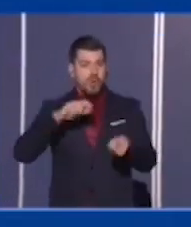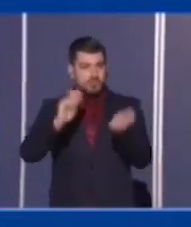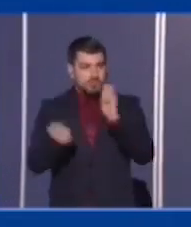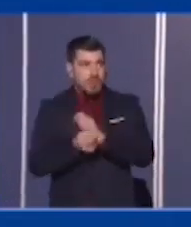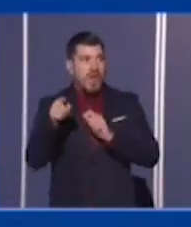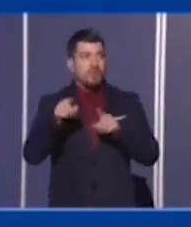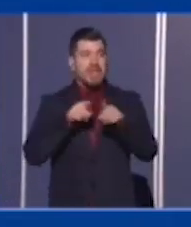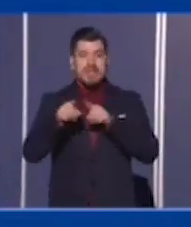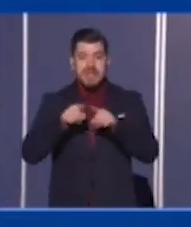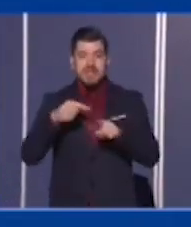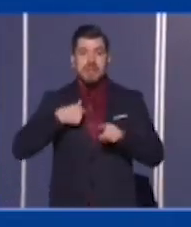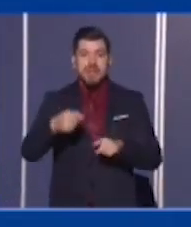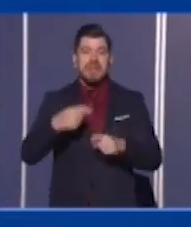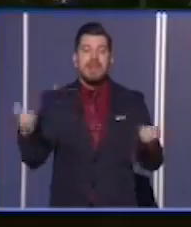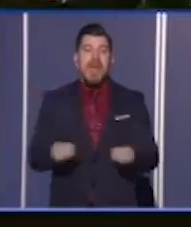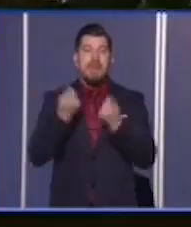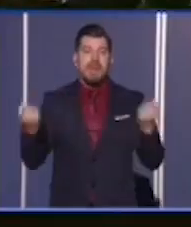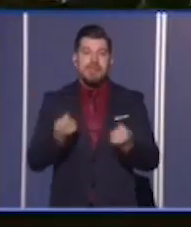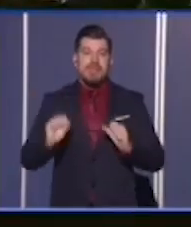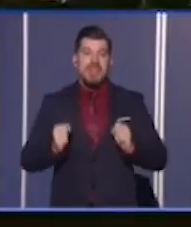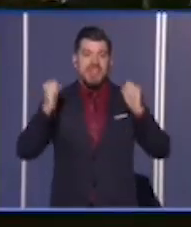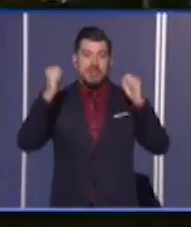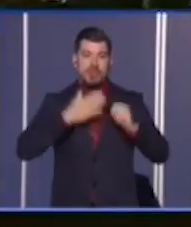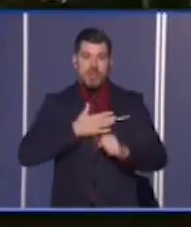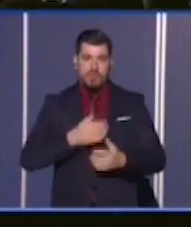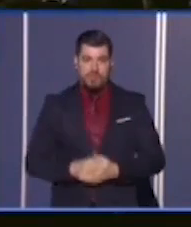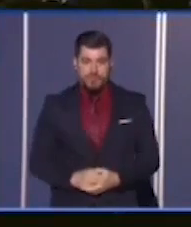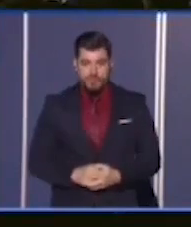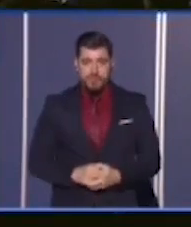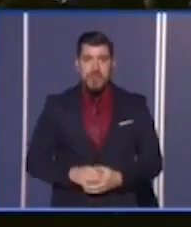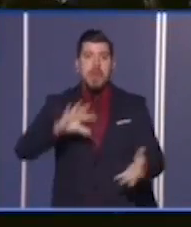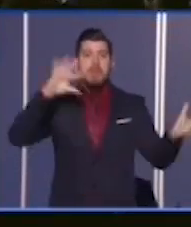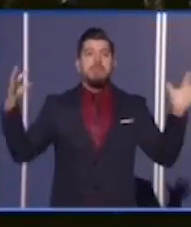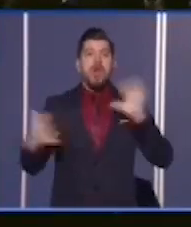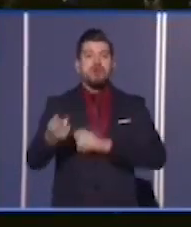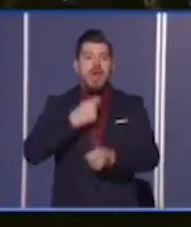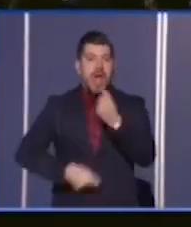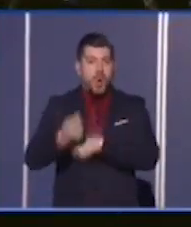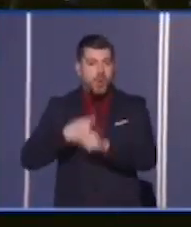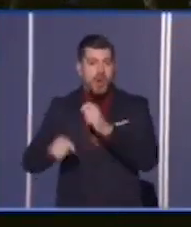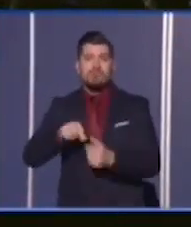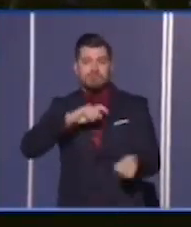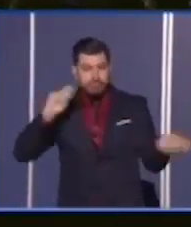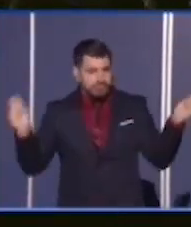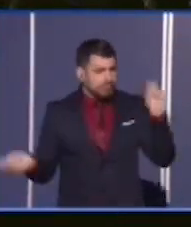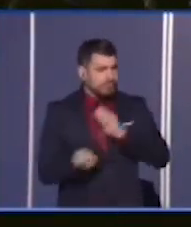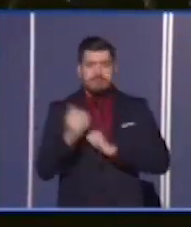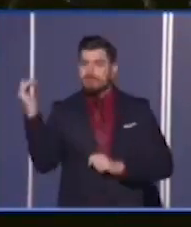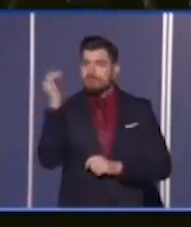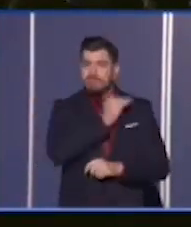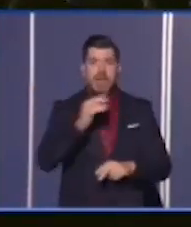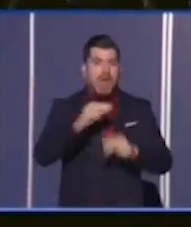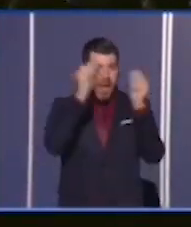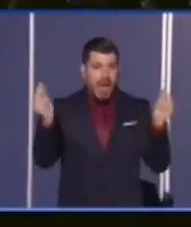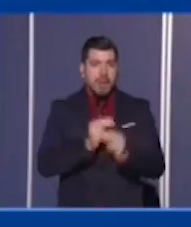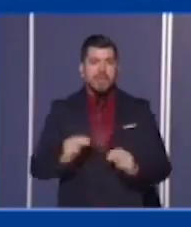την επαγγελματική και επιχειρηματική μου δραστηριότητα. Η παγκόσμια αγορά αλλάζει με ραγδαίους ρυθμούς και η πραγματικότητα